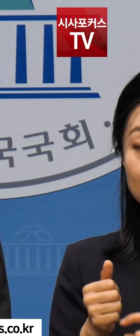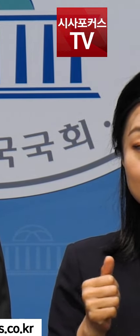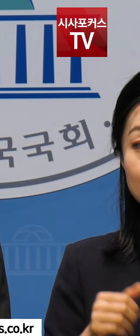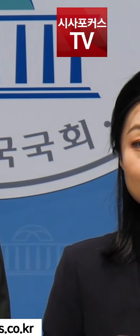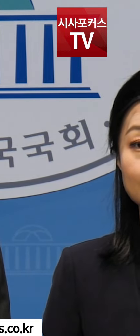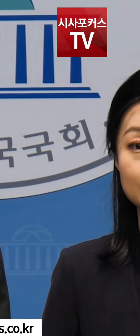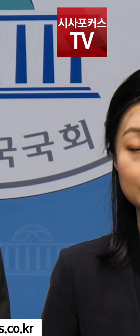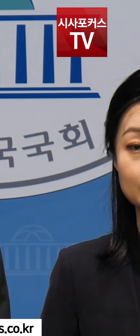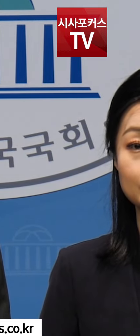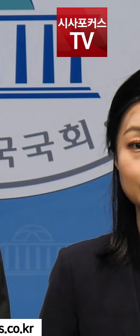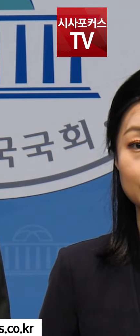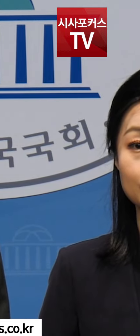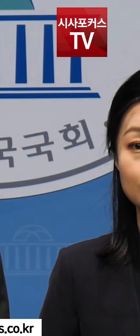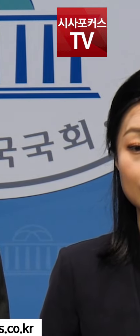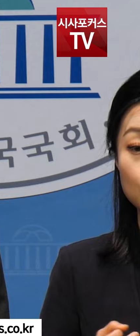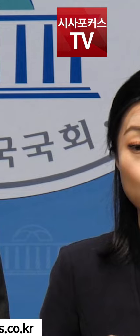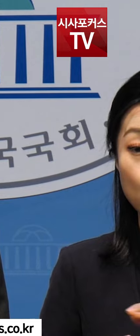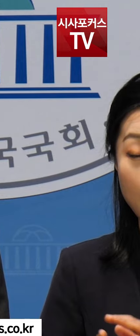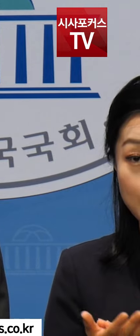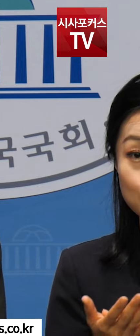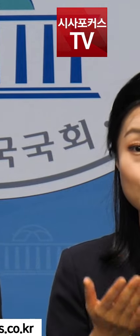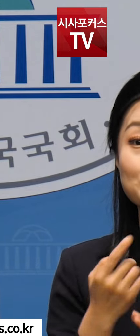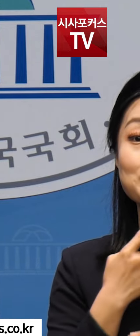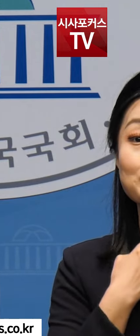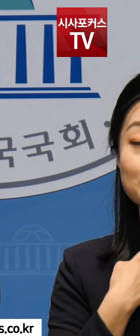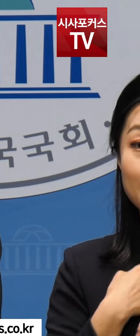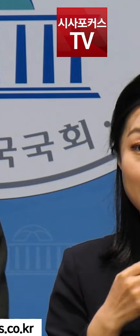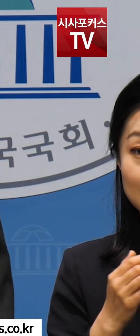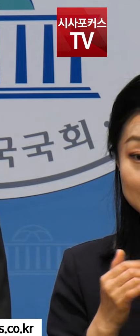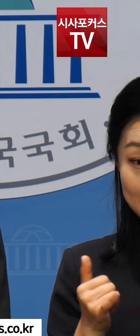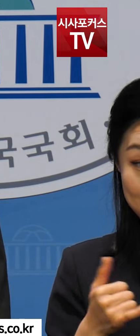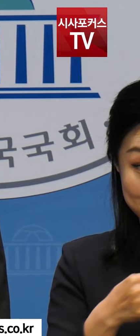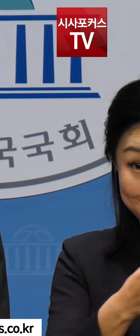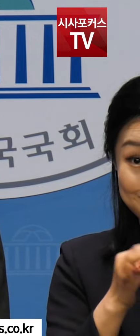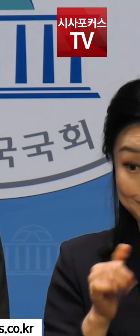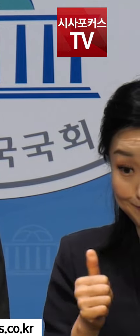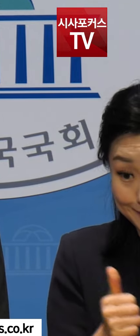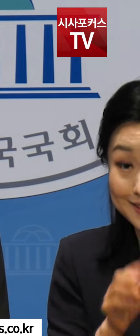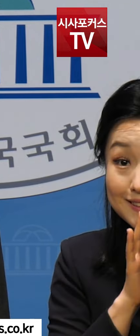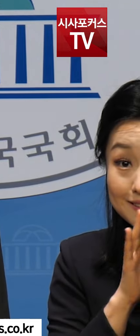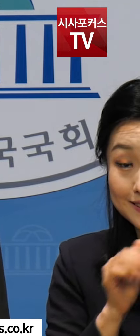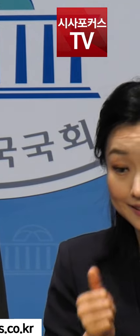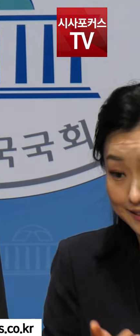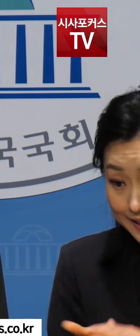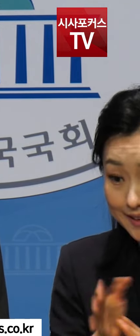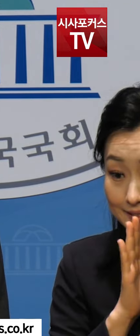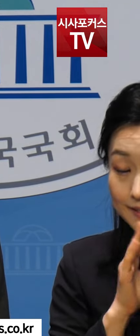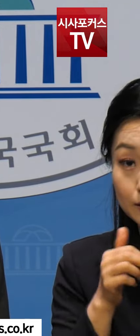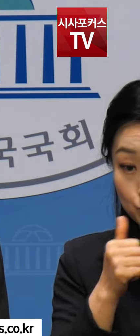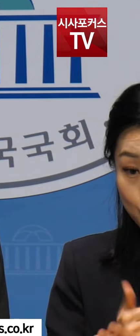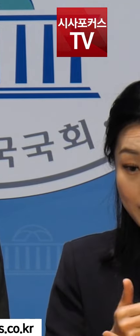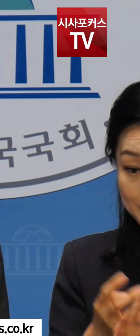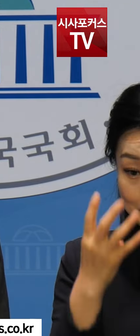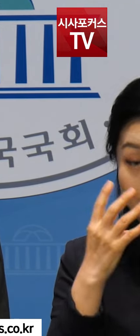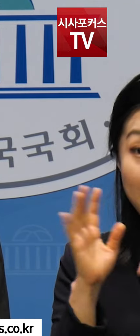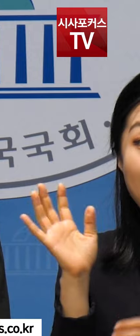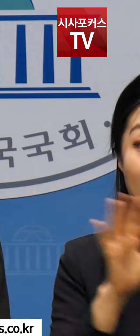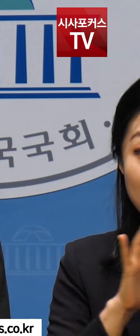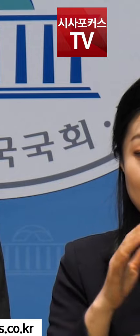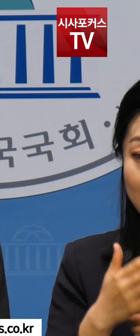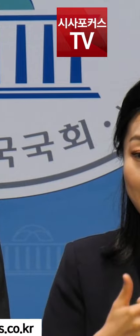사건에서 뇌물 공여자의 신분으로 변신해 응당 책임져야 할 뇌물죄로 기소되지